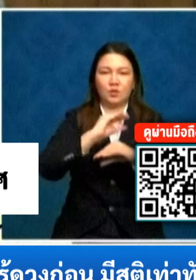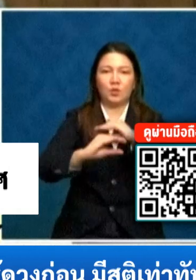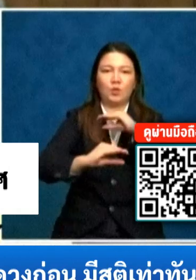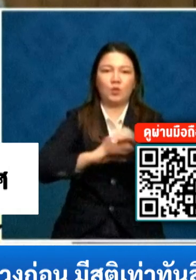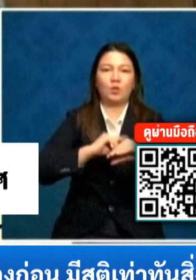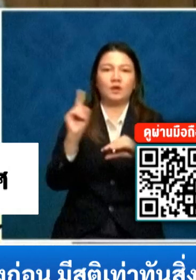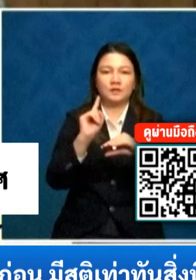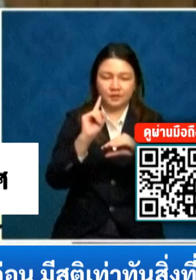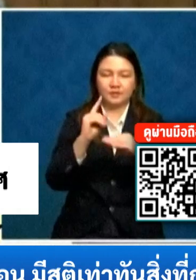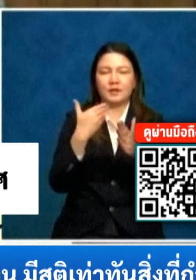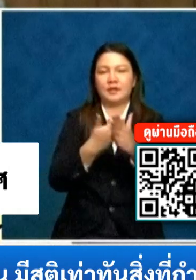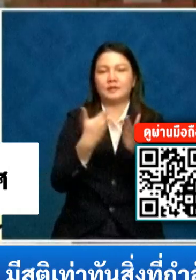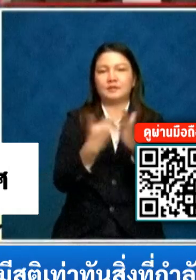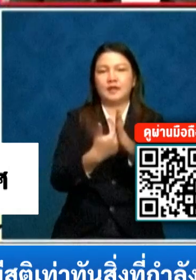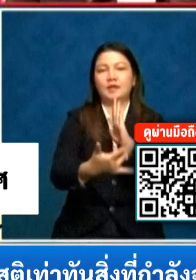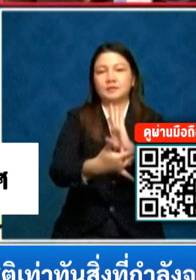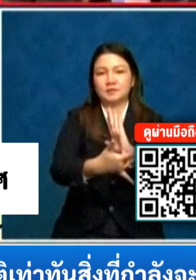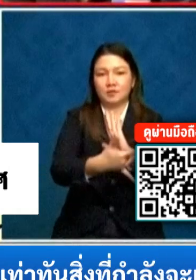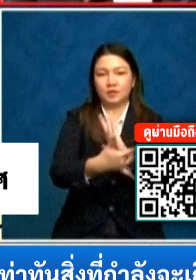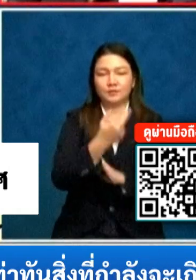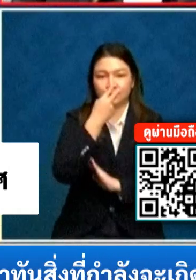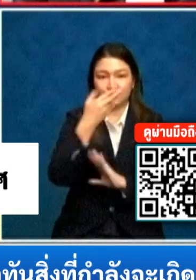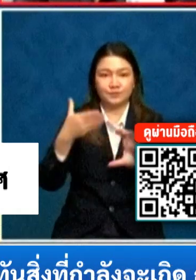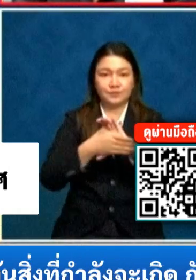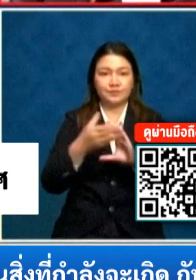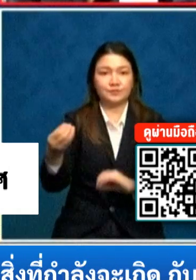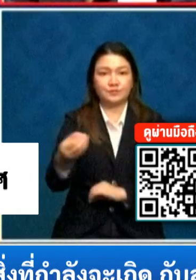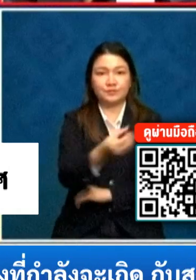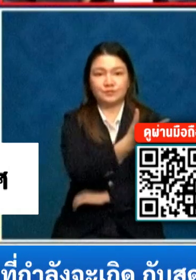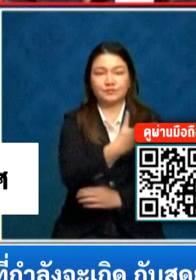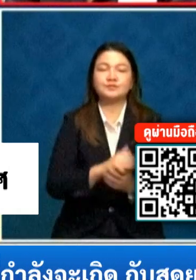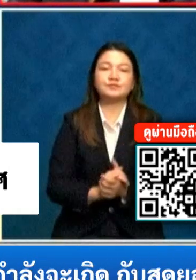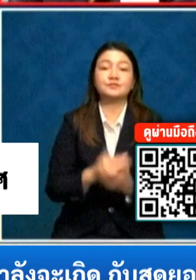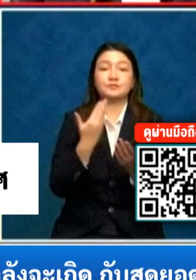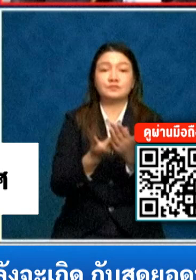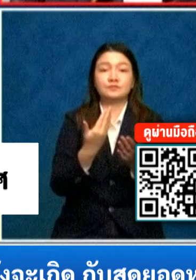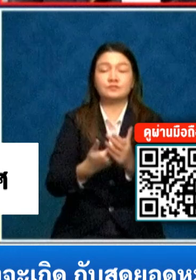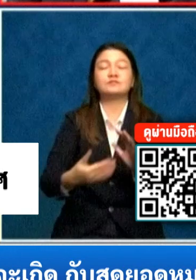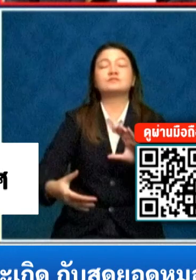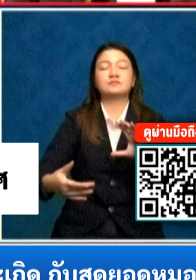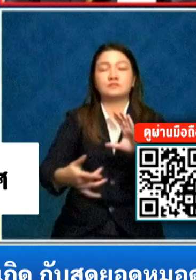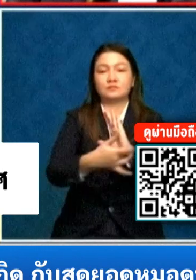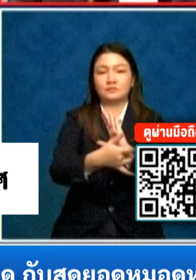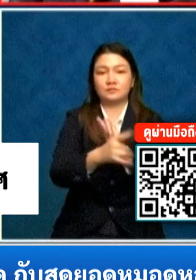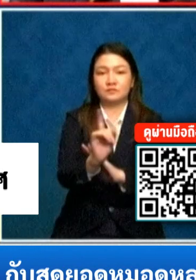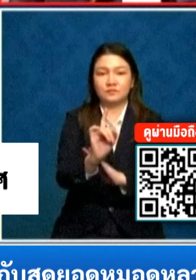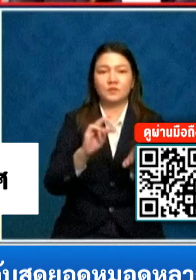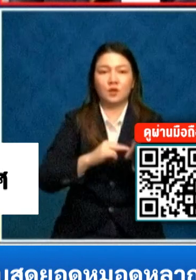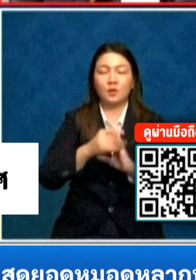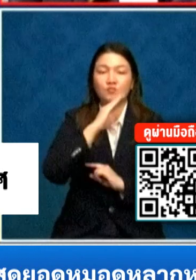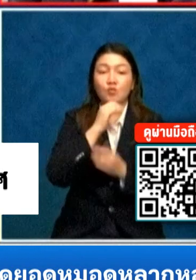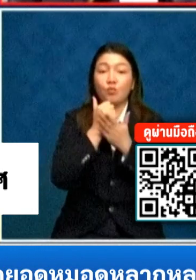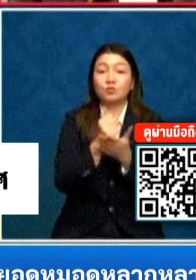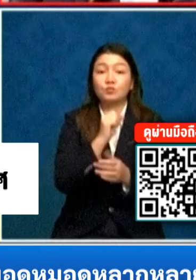ที่เรียกว่า Digital Wallet นะครับขออนุญาตนำสไลด์ขึ้นนะครับโครงการ Digital Wallet นั้นถ้าหากว่าทำให้ส